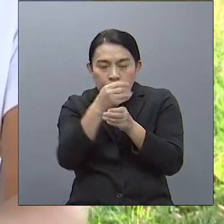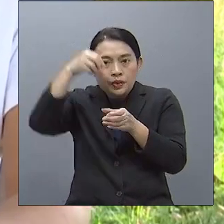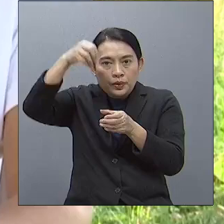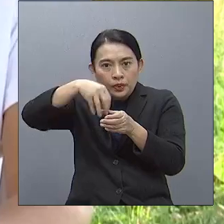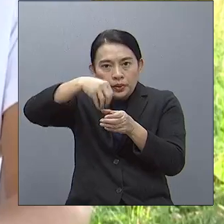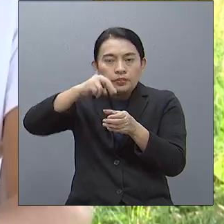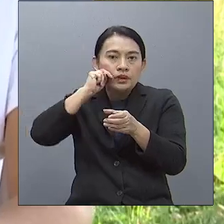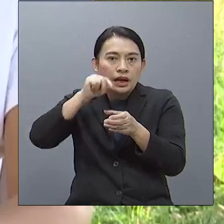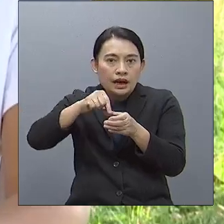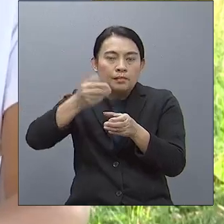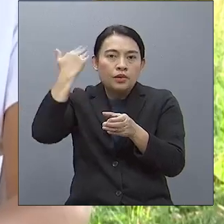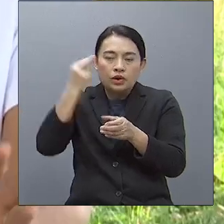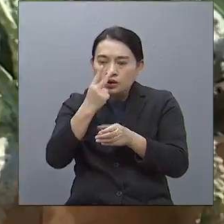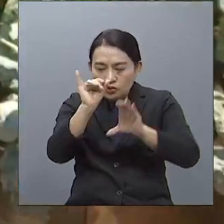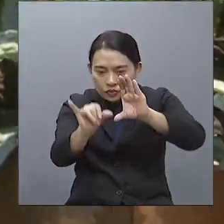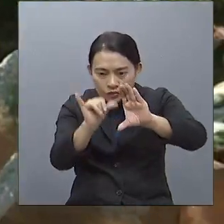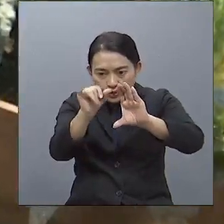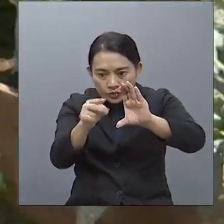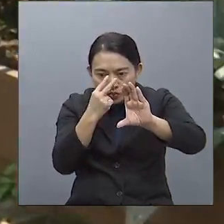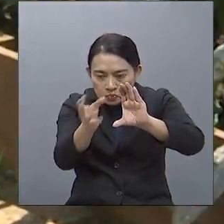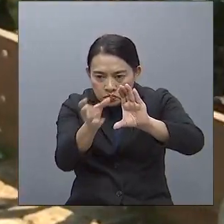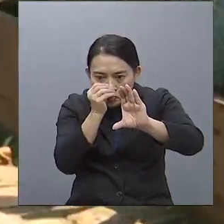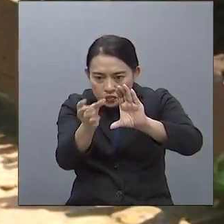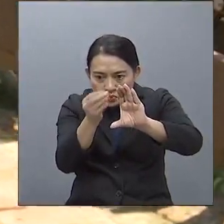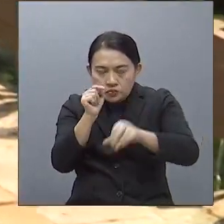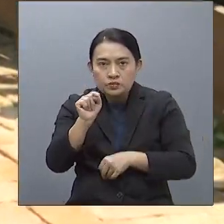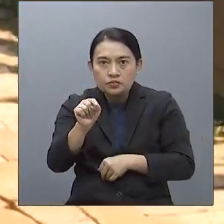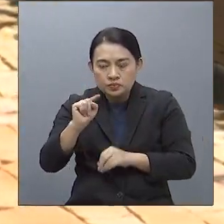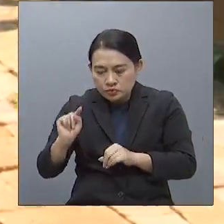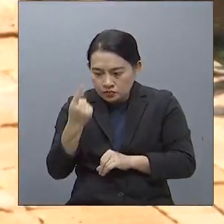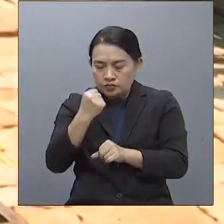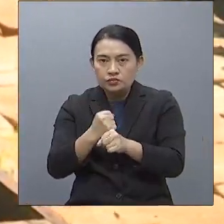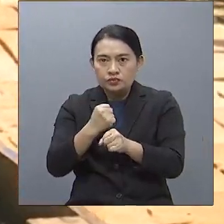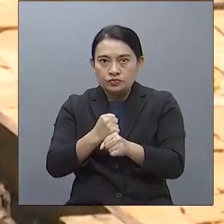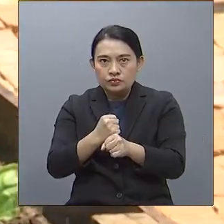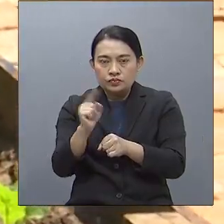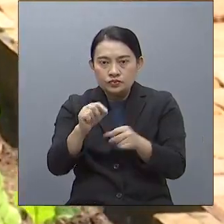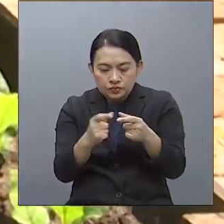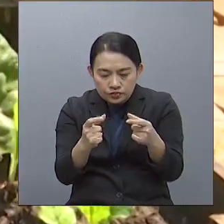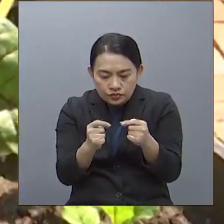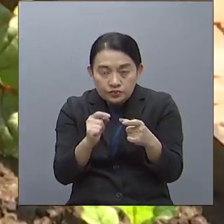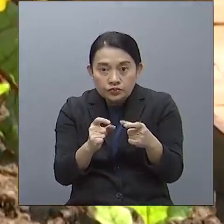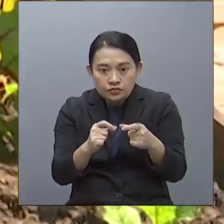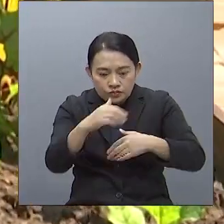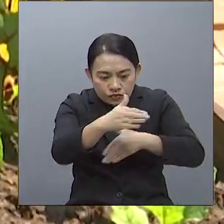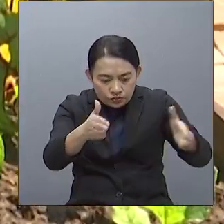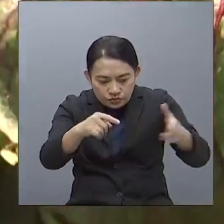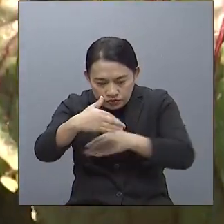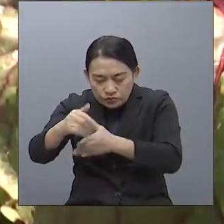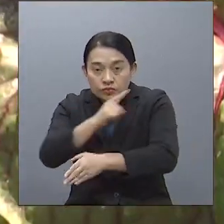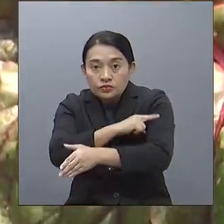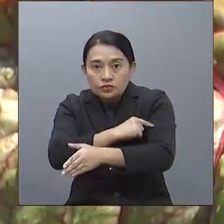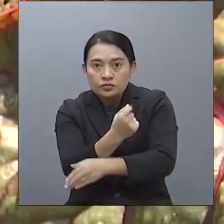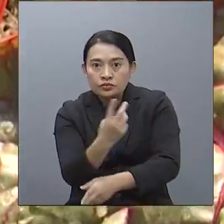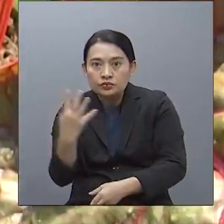ธีการทำผักไฮโดมันเป็นยังไงเราก็เริ่มมาจากการทำผักไฮโดปลูกจากกล่องโฟมเล็กๆ 4-5 กล่องเนี่ยครับแล้วเราก็ทำควบ